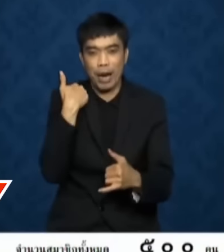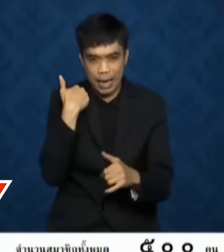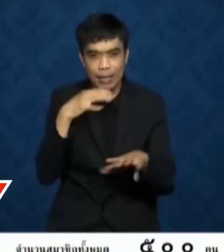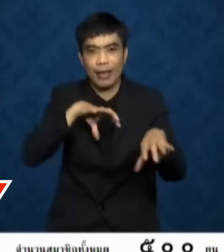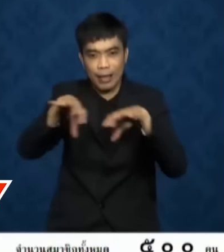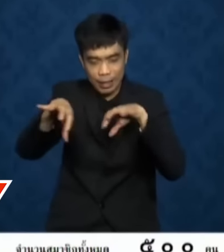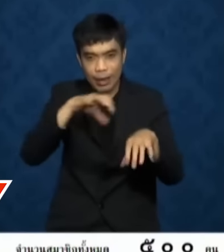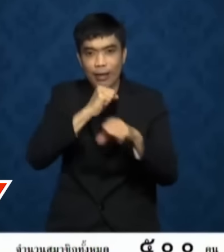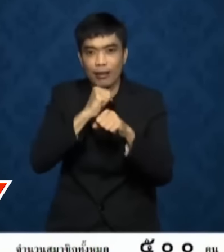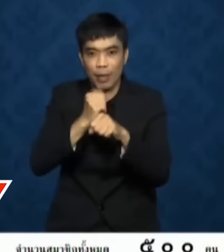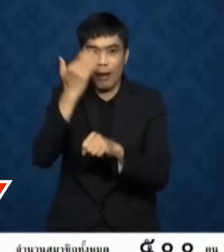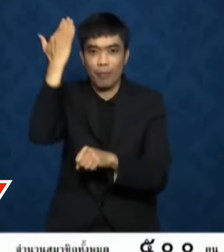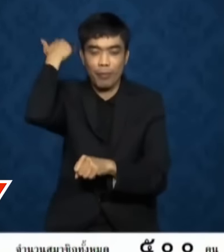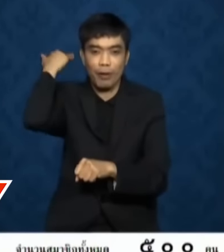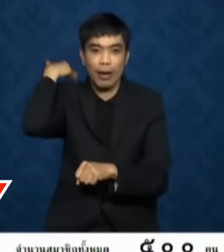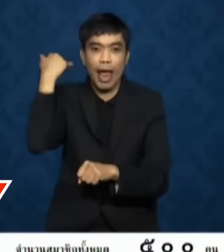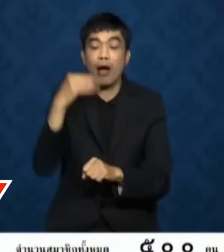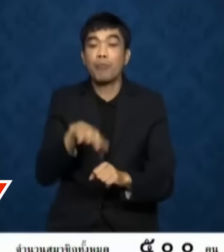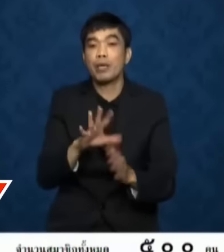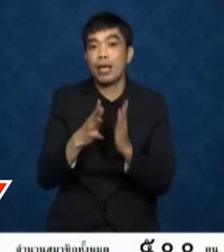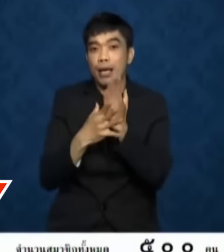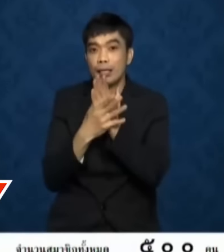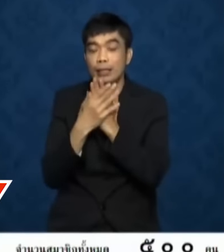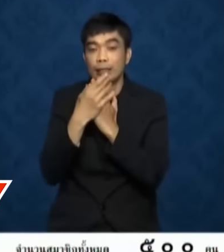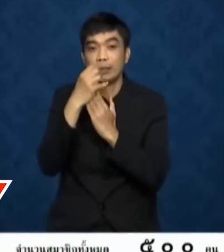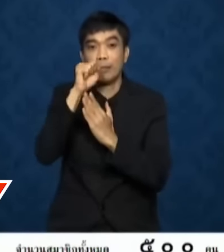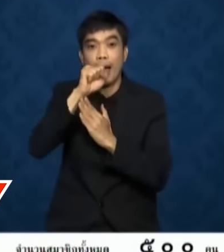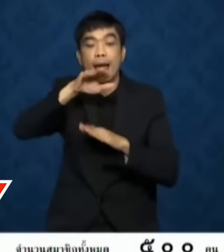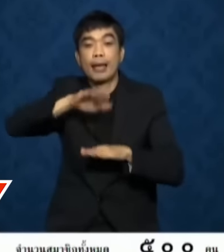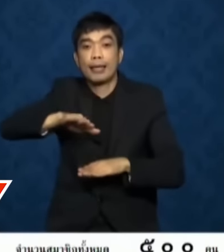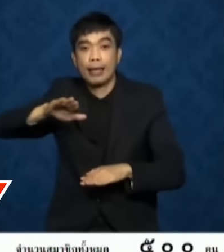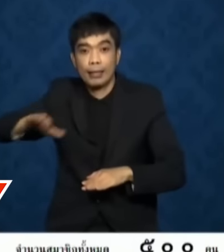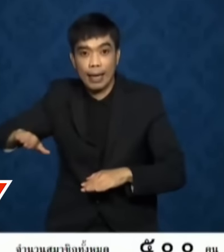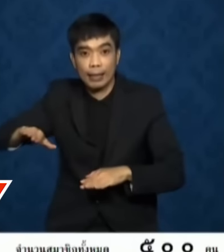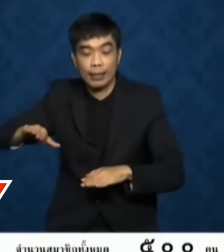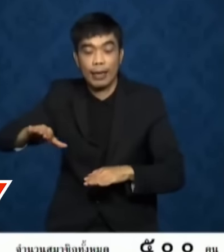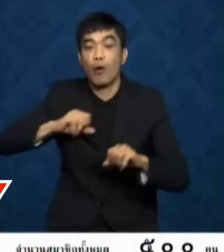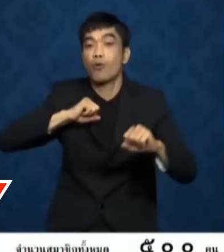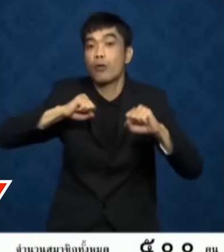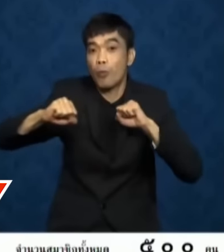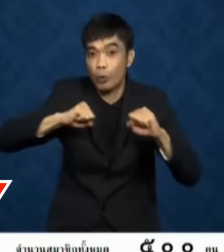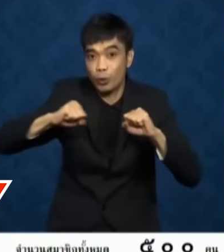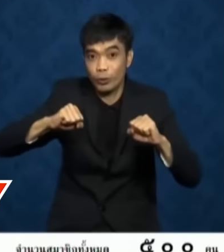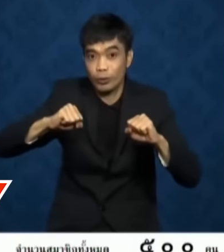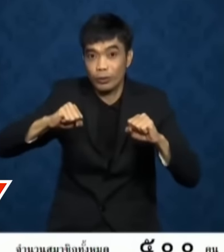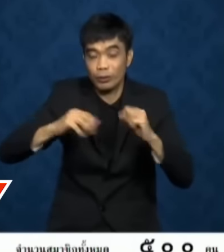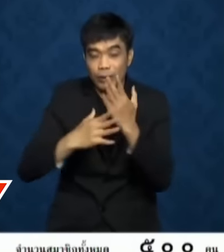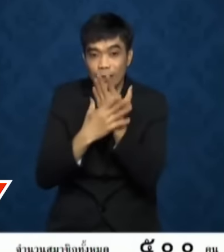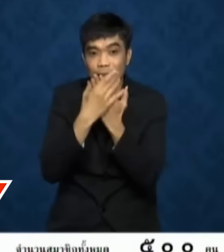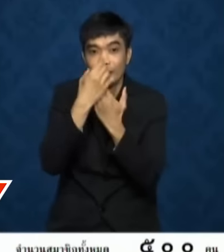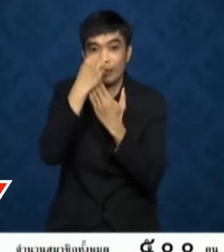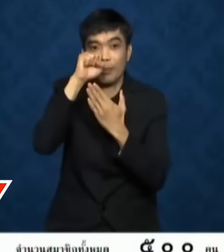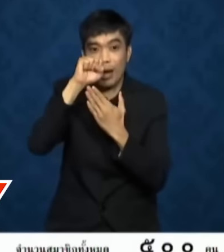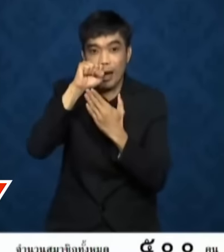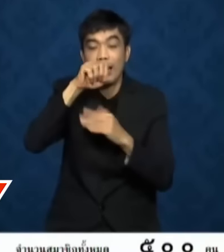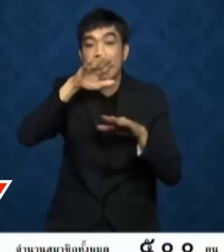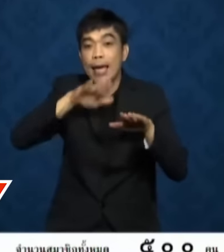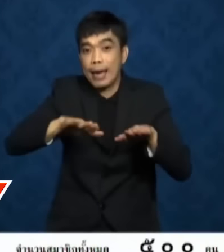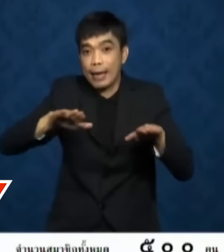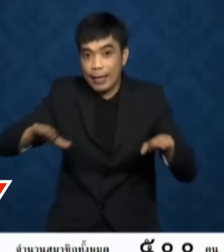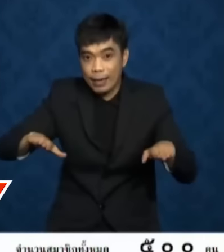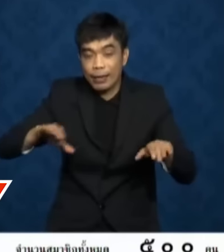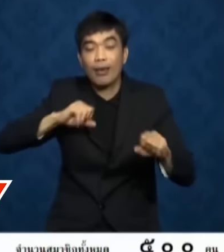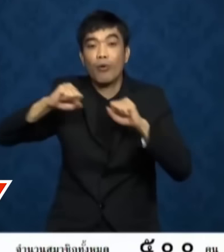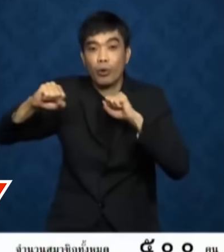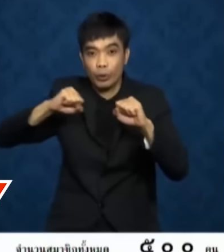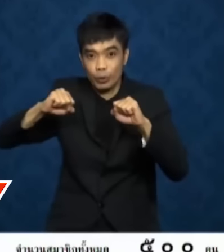20ปีที่มีชื่อว่าสภาเด็กและเยาวชนแต่หากผมจะขออนุญาตยืมคำพูดของนักวิชาการท่านหนึ่งครับ ที่ได้พยายามร